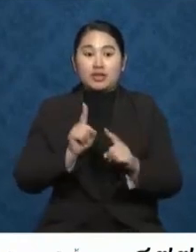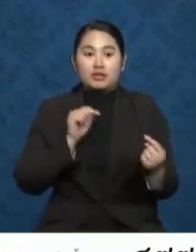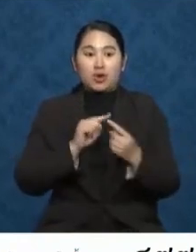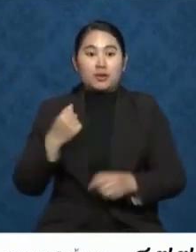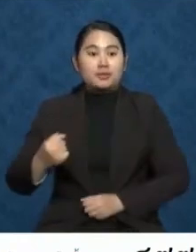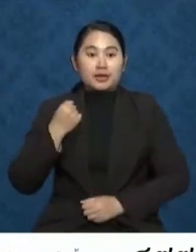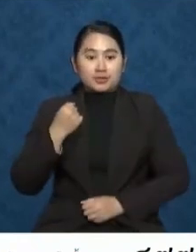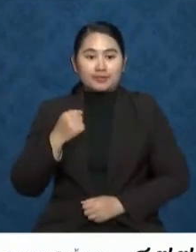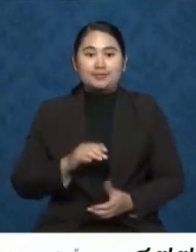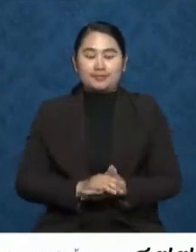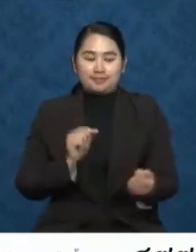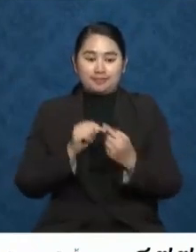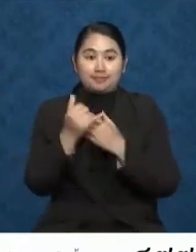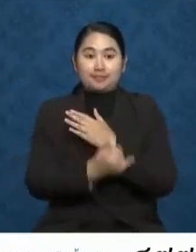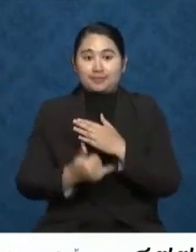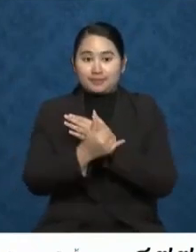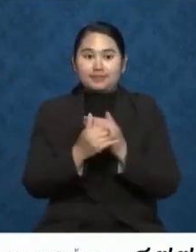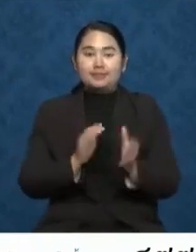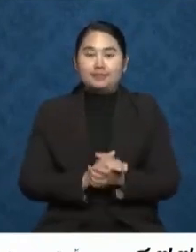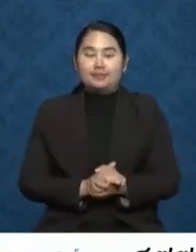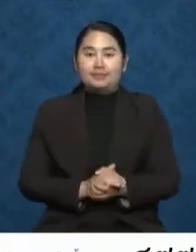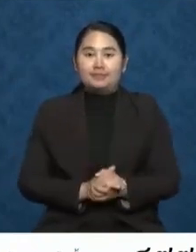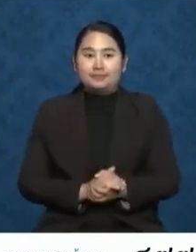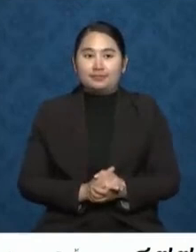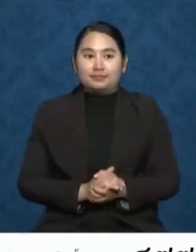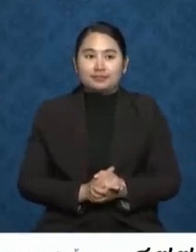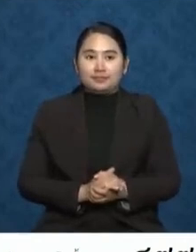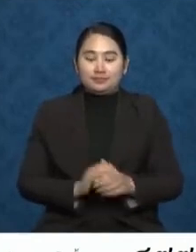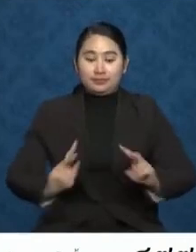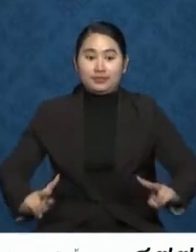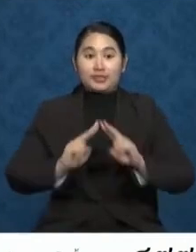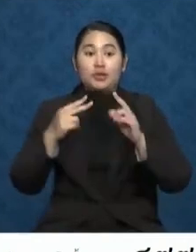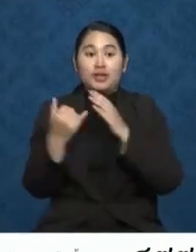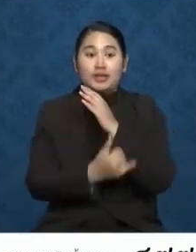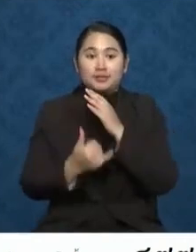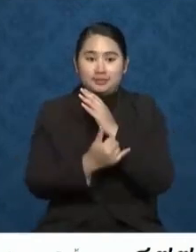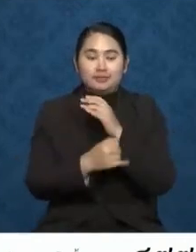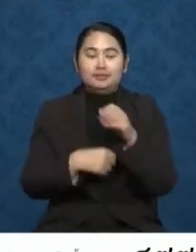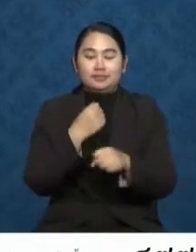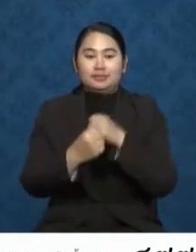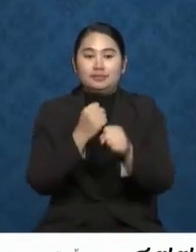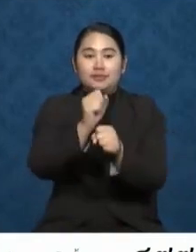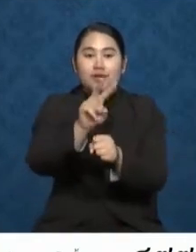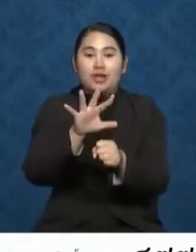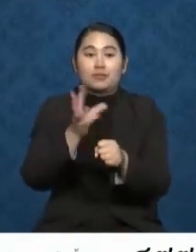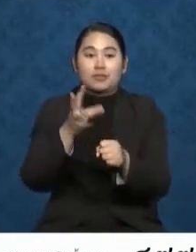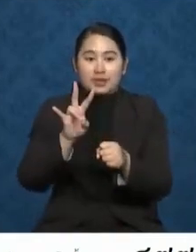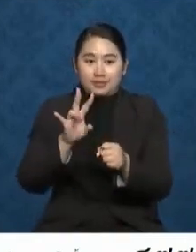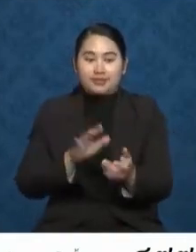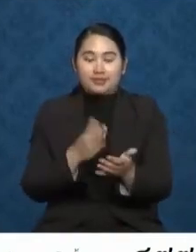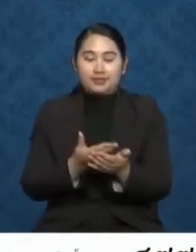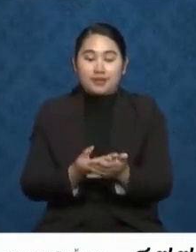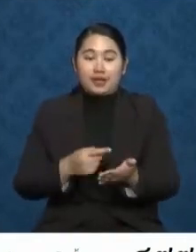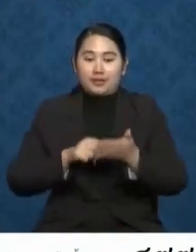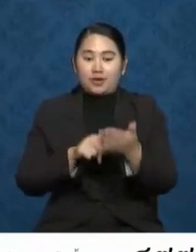เรื่องความมั่นคงในมิติการต่างประเทศพอดูในส่วนงบประมาณของกระทรวงการต่างประเทศในปีงบประมาณ67ที่ขอมา 5,000 กว่าล้